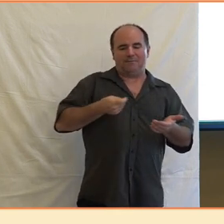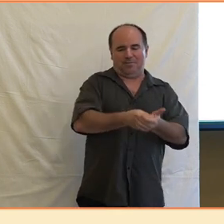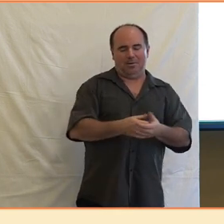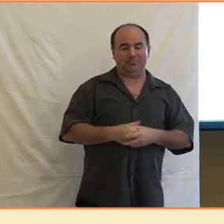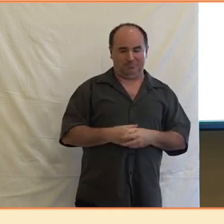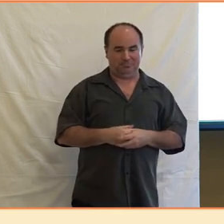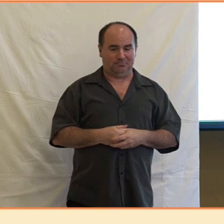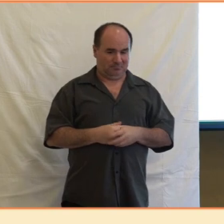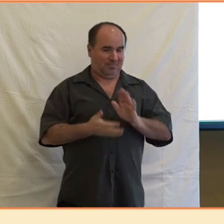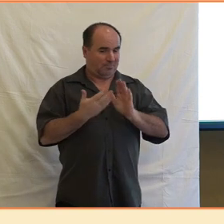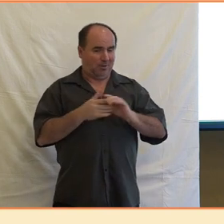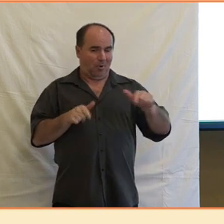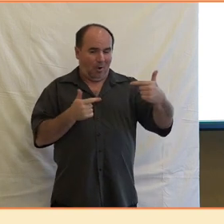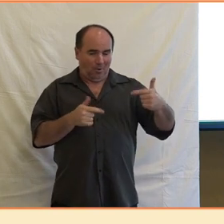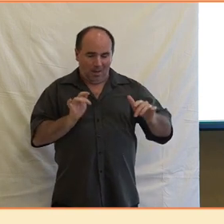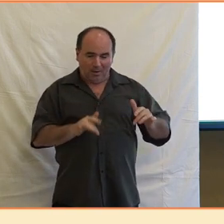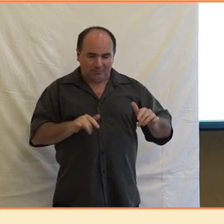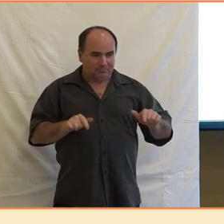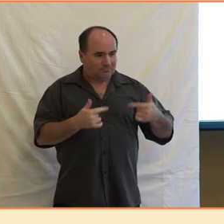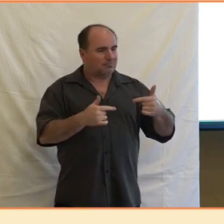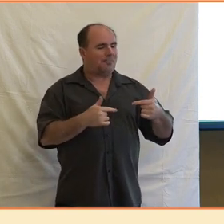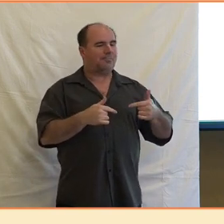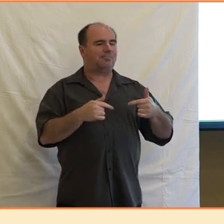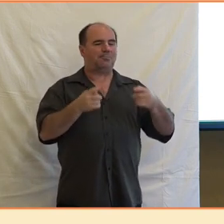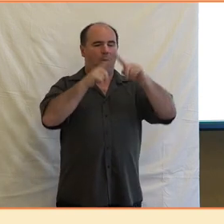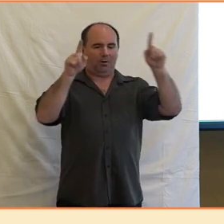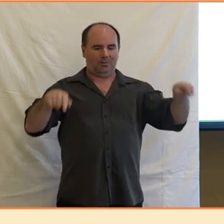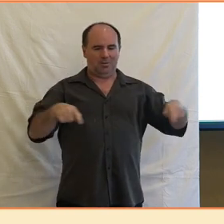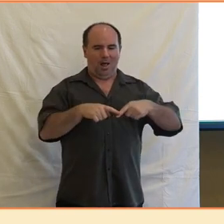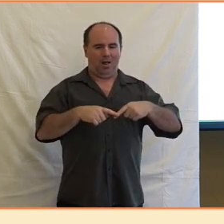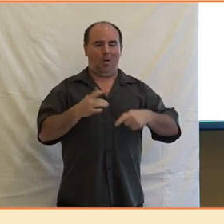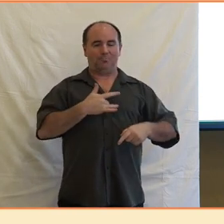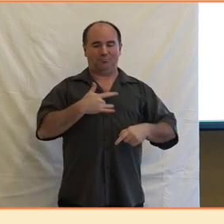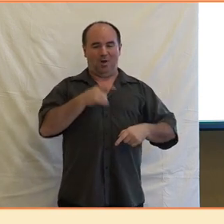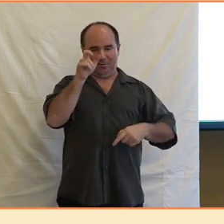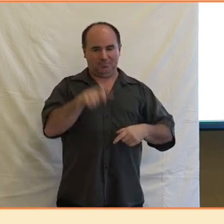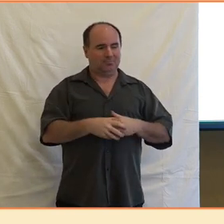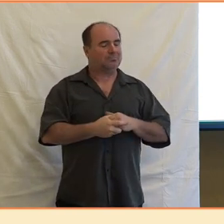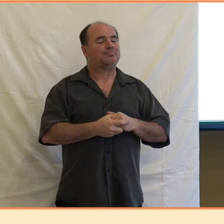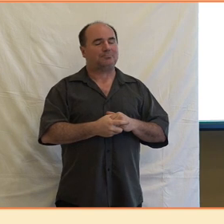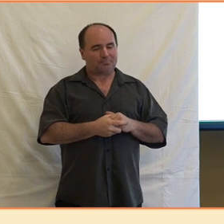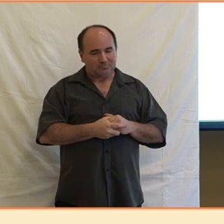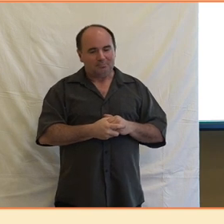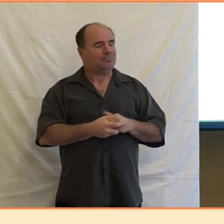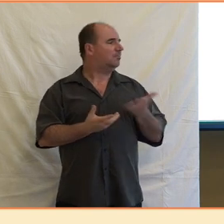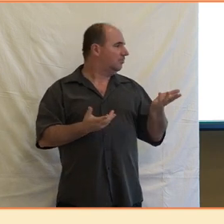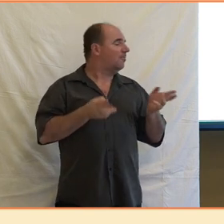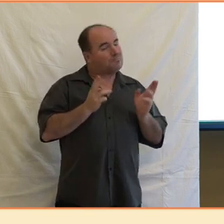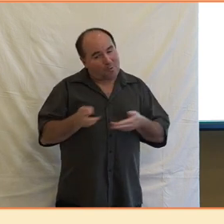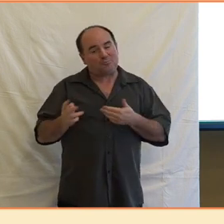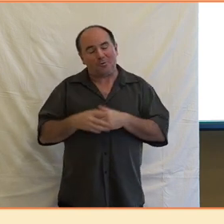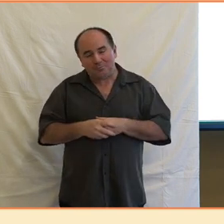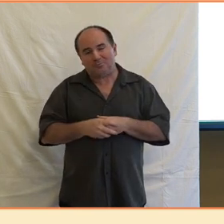online, třeba přes portál občana, což je určitě dobré řešení, pokud zároveň prostě existuje řešení nějaké